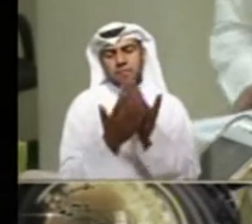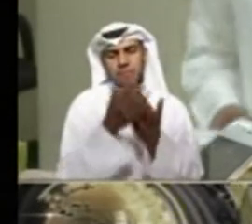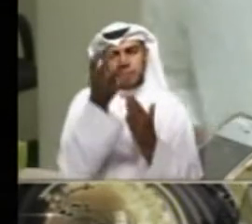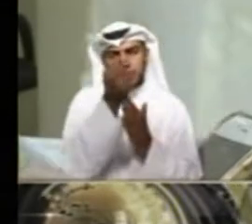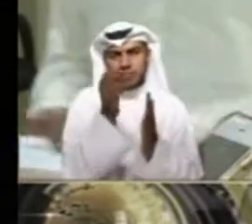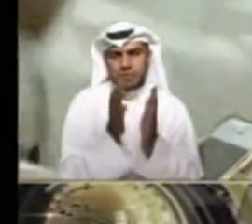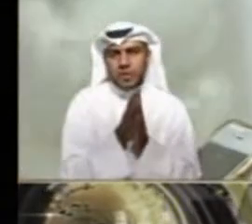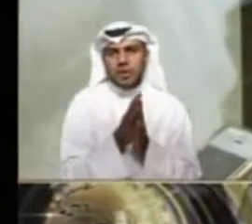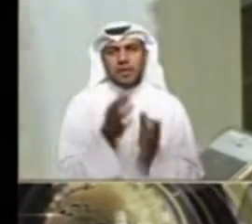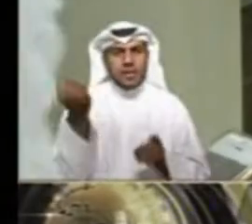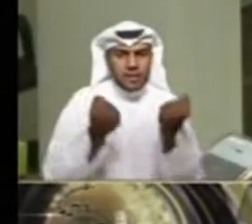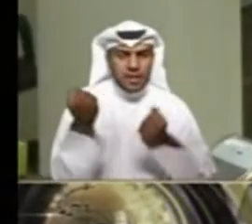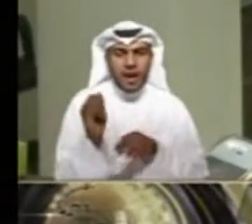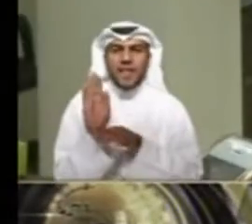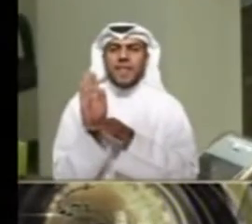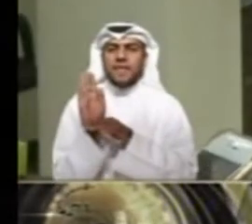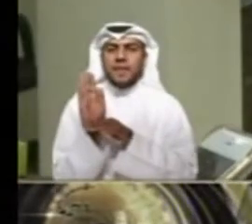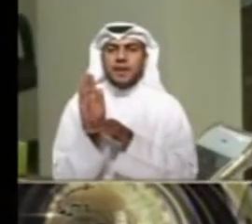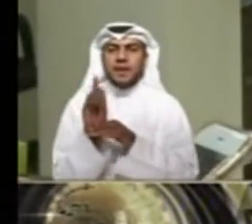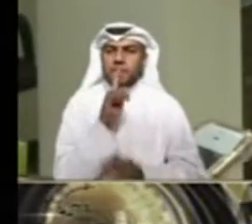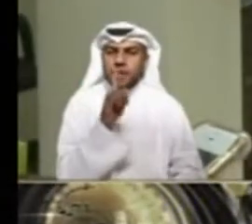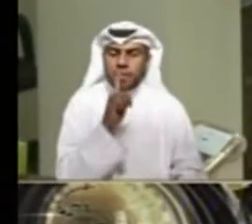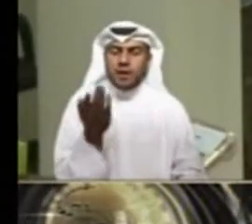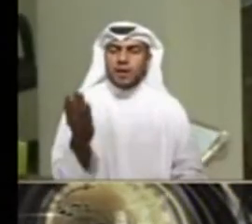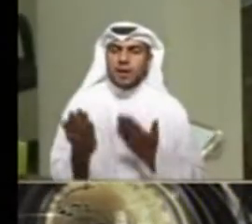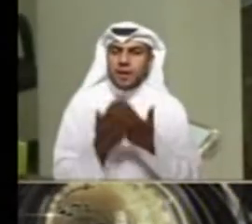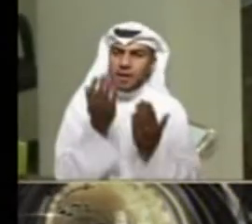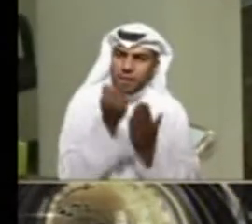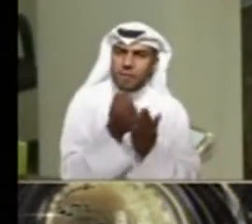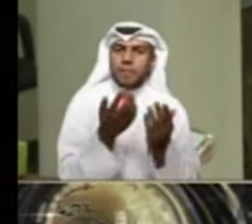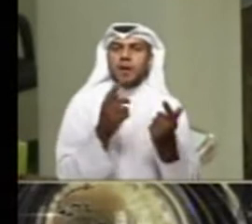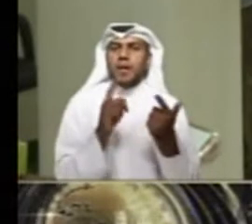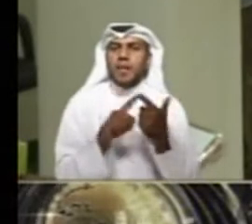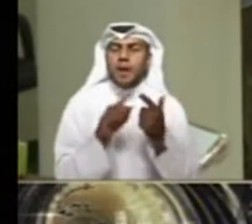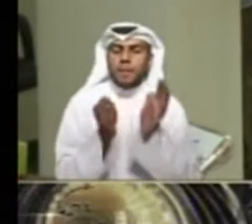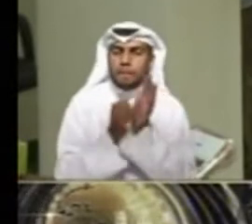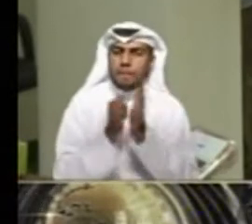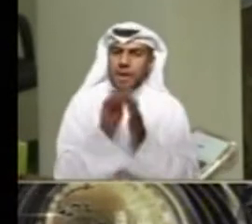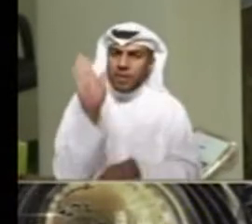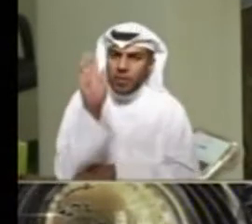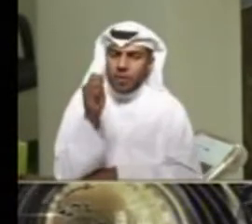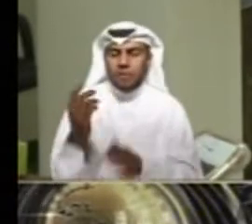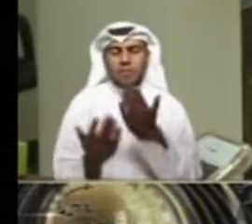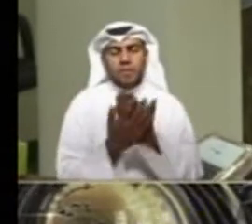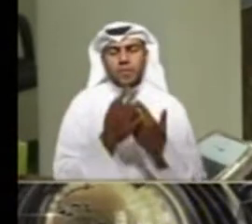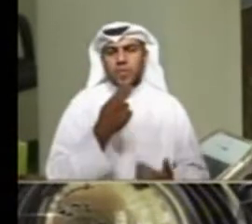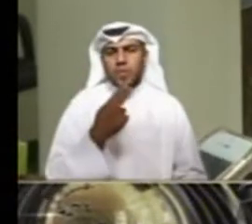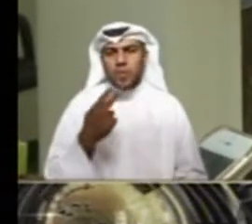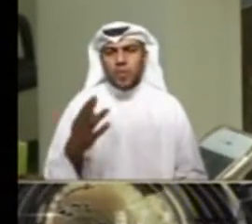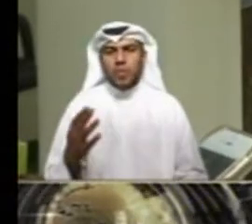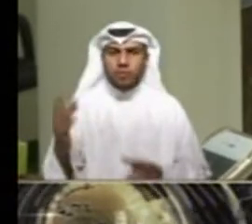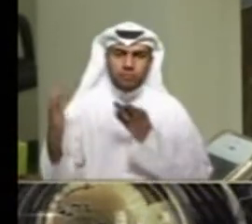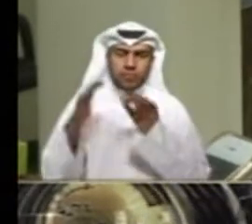ملكية سيارة دفتر السيارة ملكيتها، كل هذه الأمور الثبوتية، لأن أغلب اللي تقدموا اليوم كانت عبارة